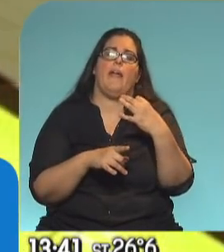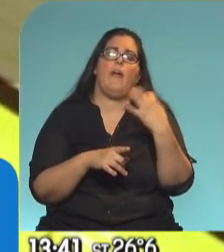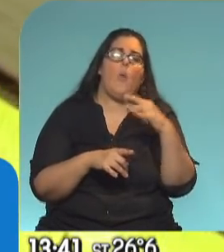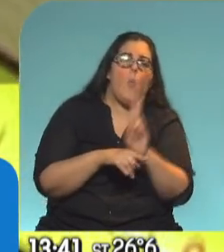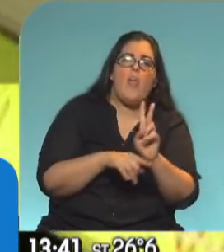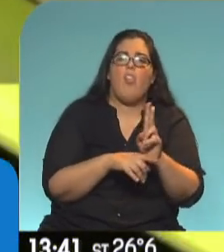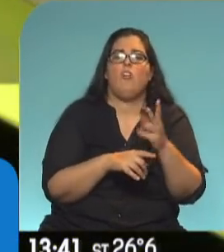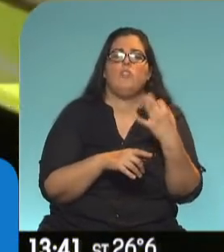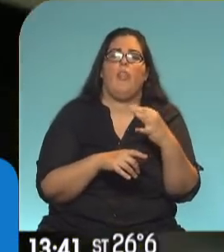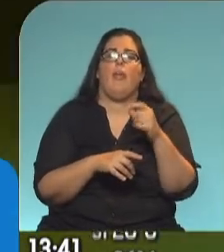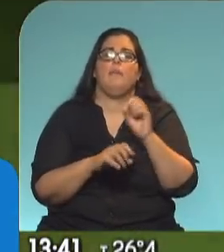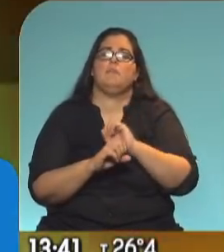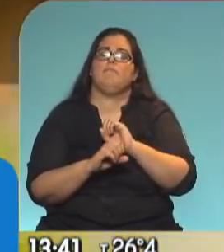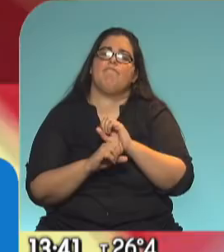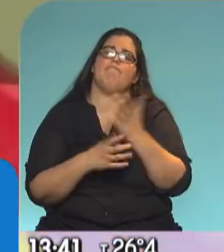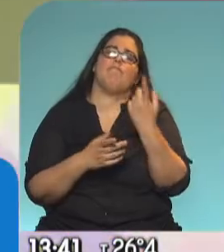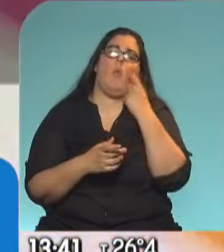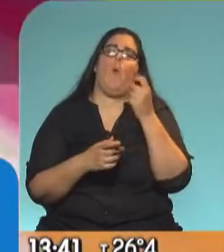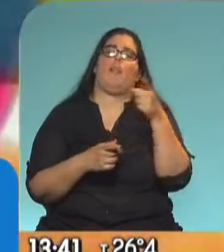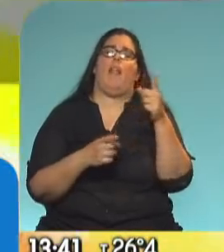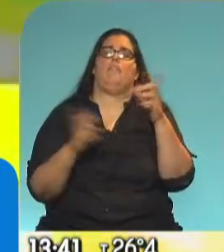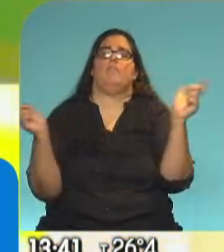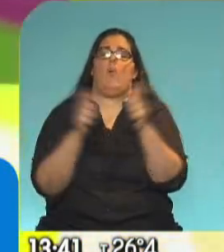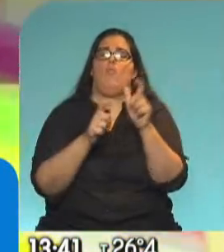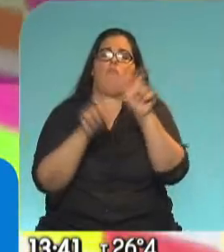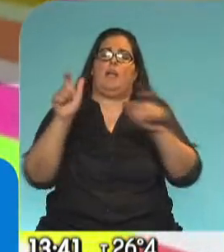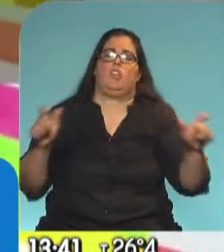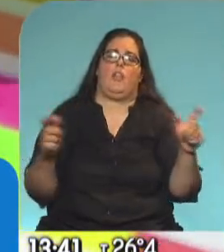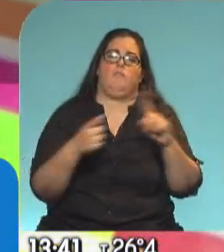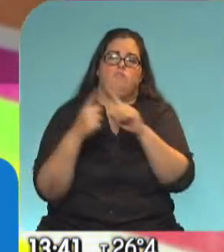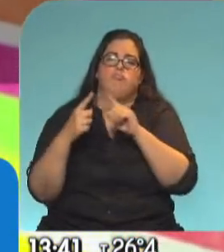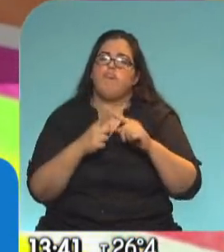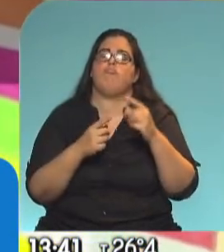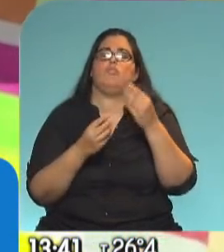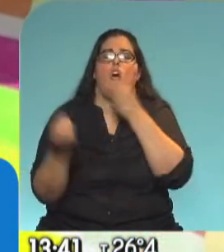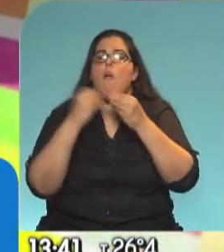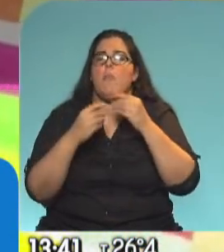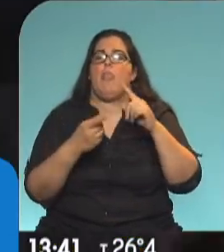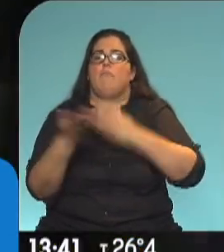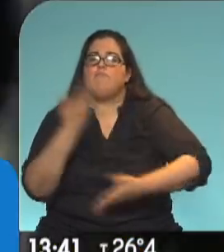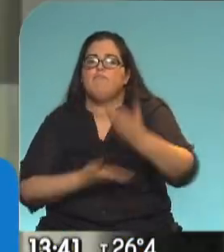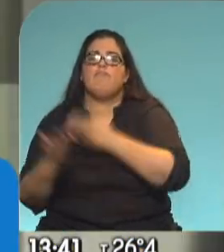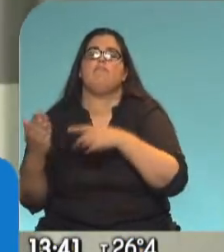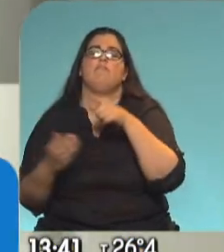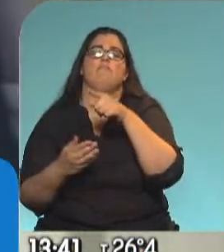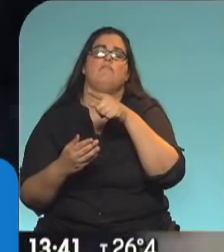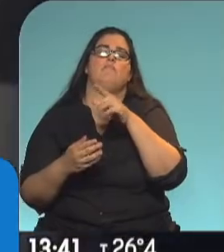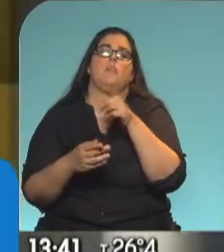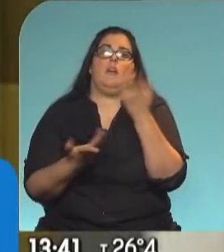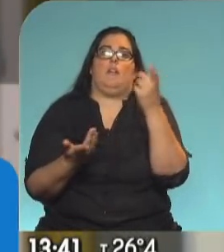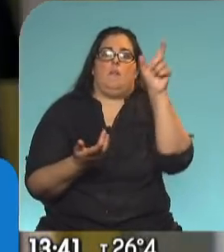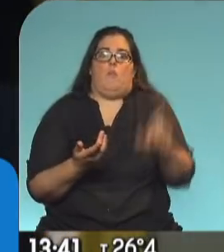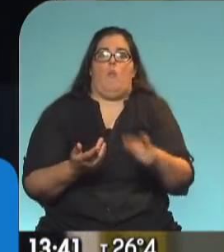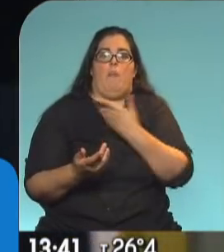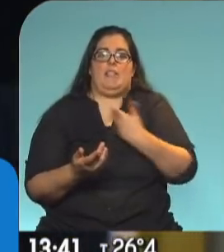clair que dans son activité, il a d'abord rencontré beaucoup de gens, qu'il a partagé avec un certain nombre de